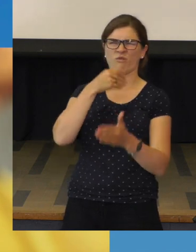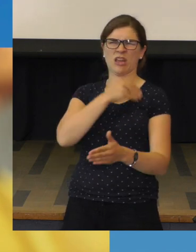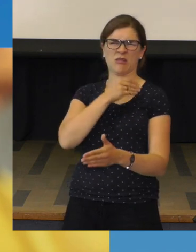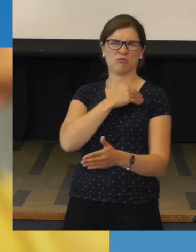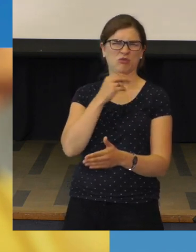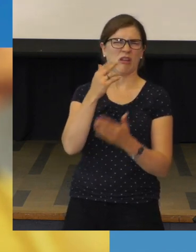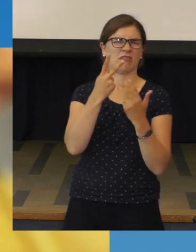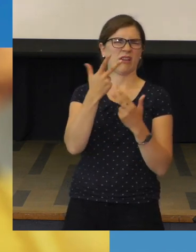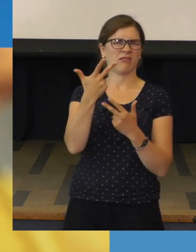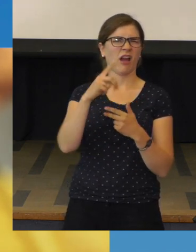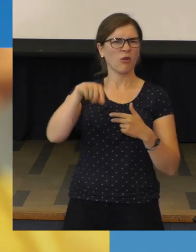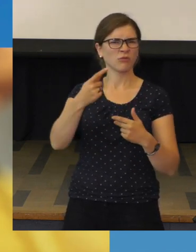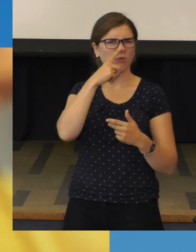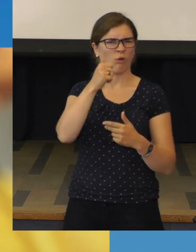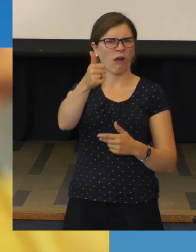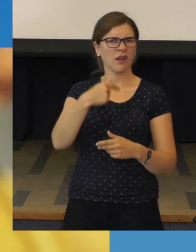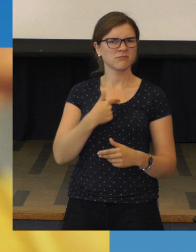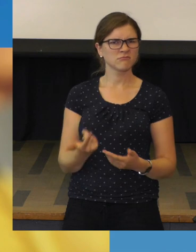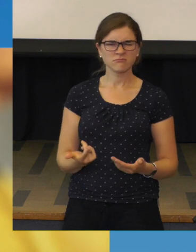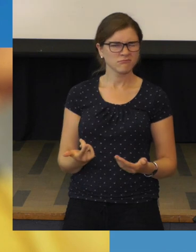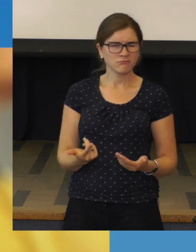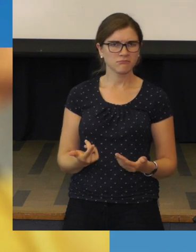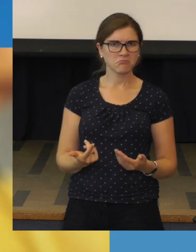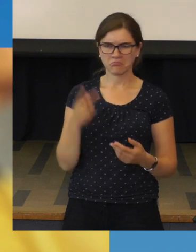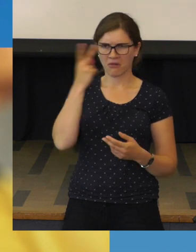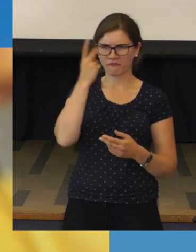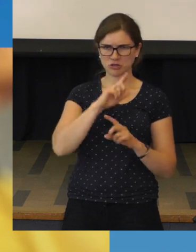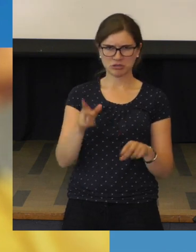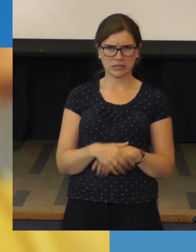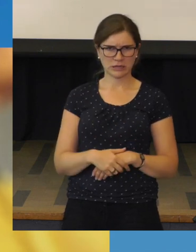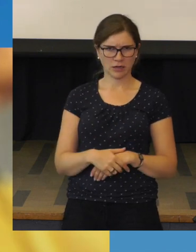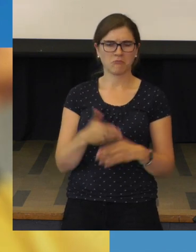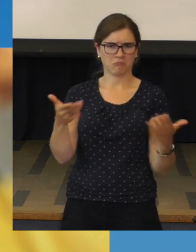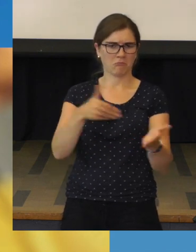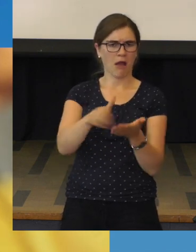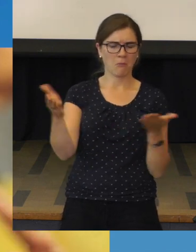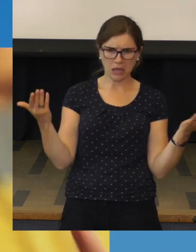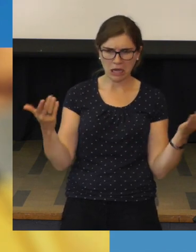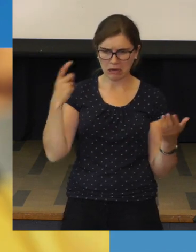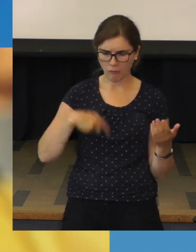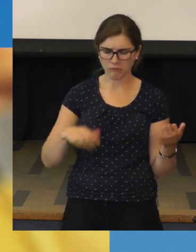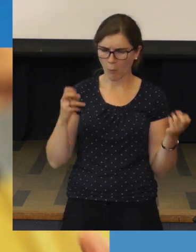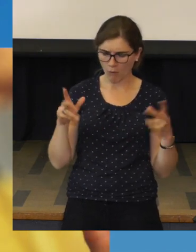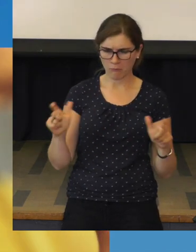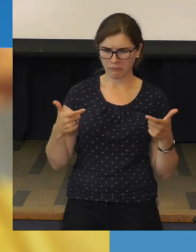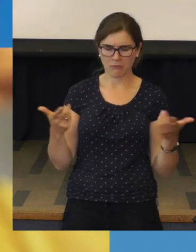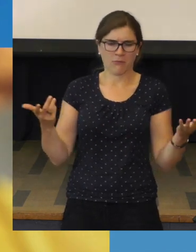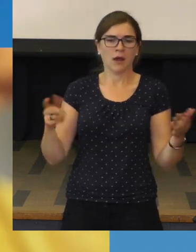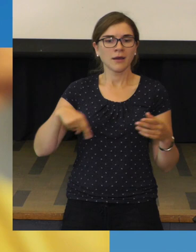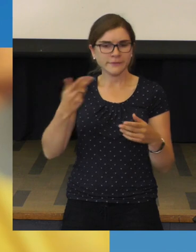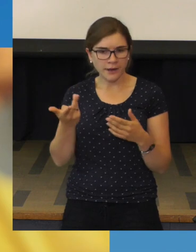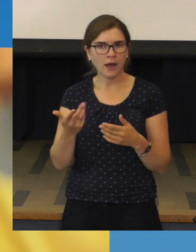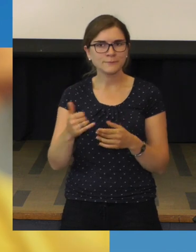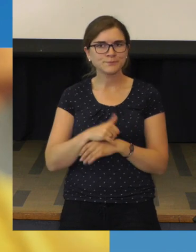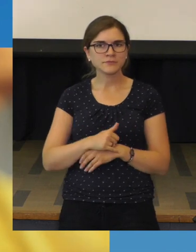keine Stents mehr, aber es wurde abgelehnt, wir machen keine Stents mehr. Ich bin dann durch eine Telefonaktion vom